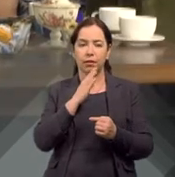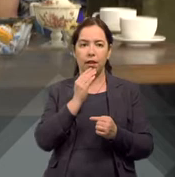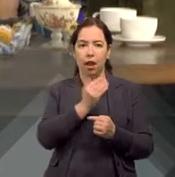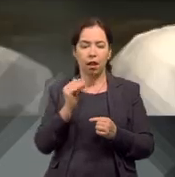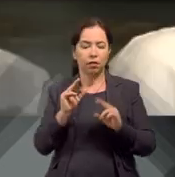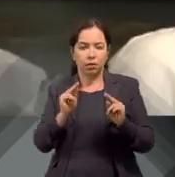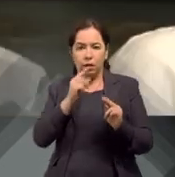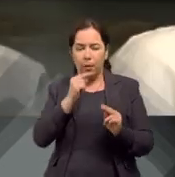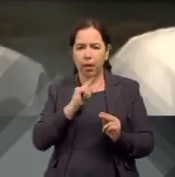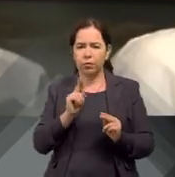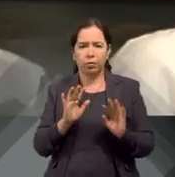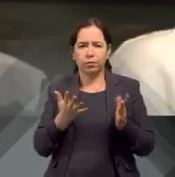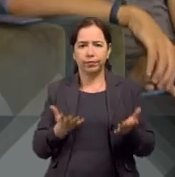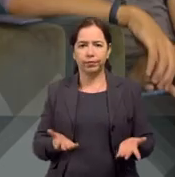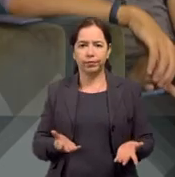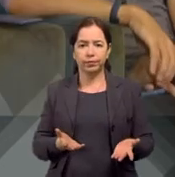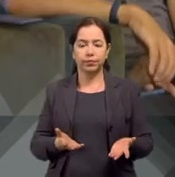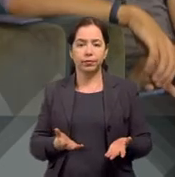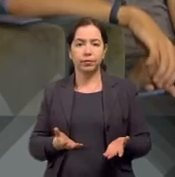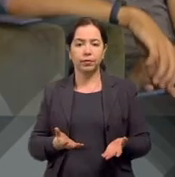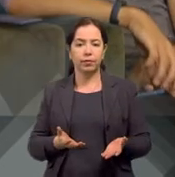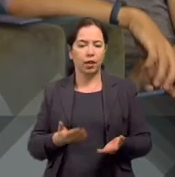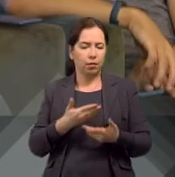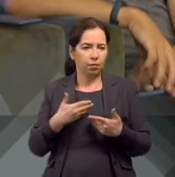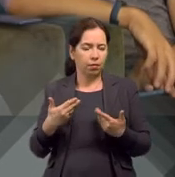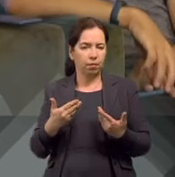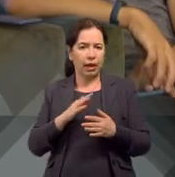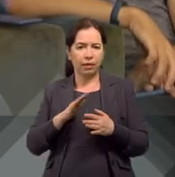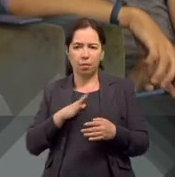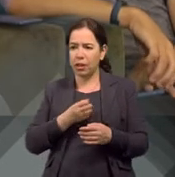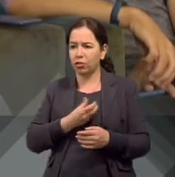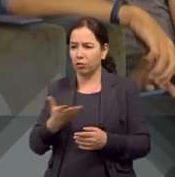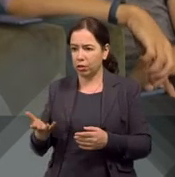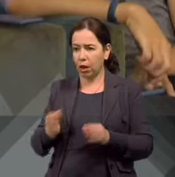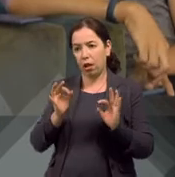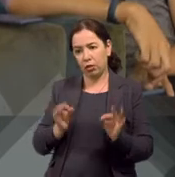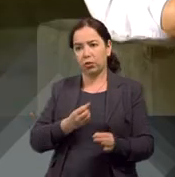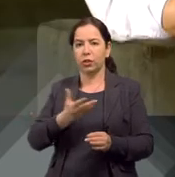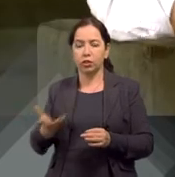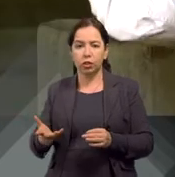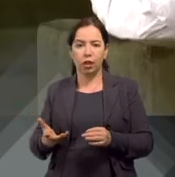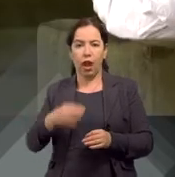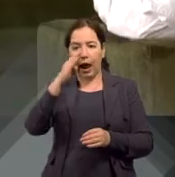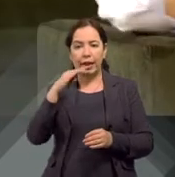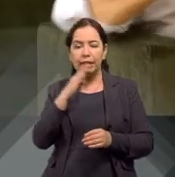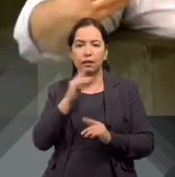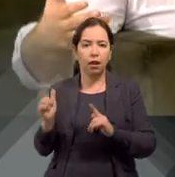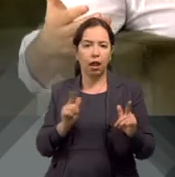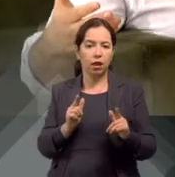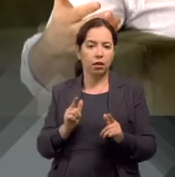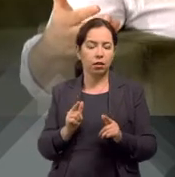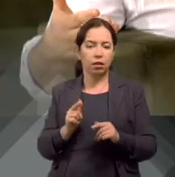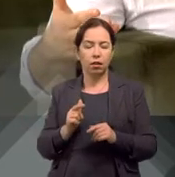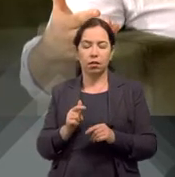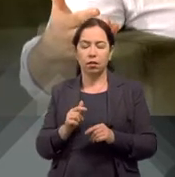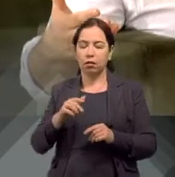не понимают, в чем дело. Разве мы не были щедры? конечно, щедры. Родители готовы вообще многие